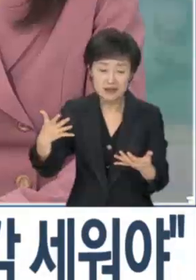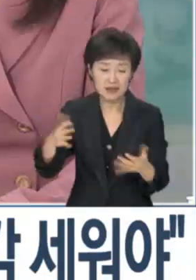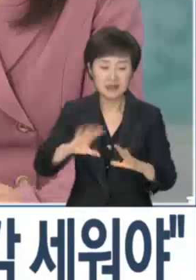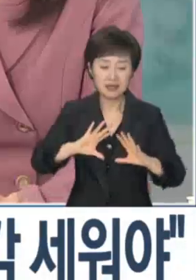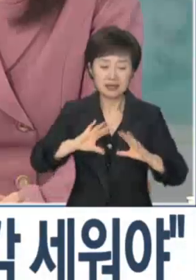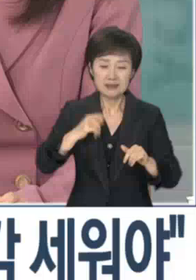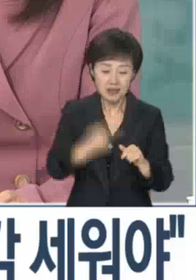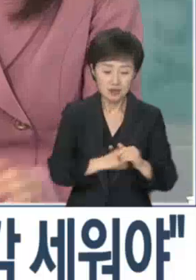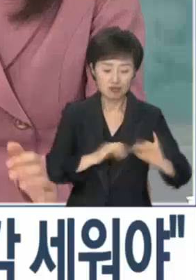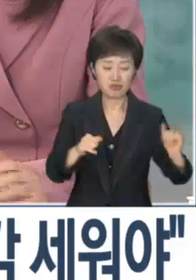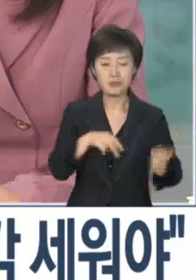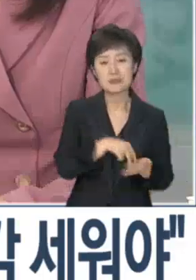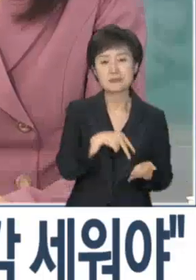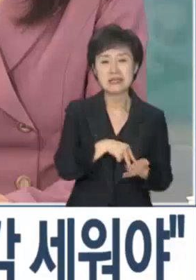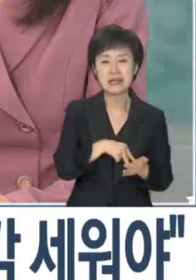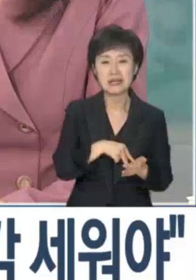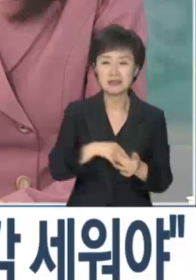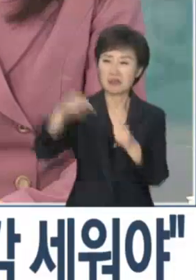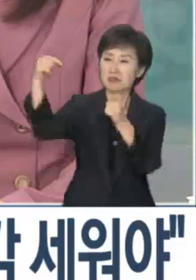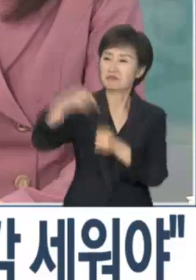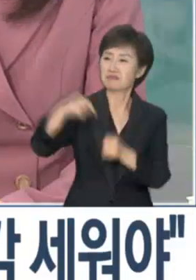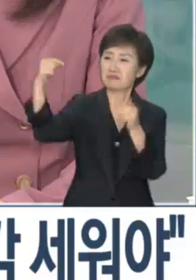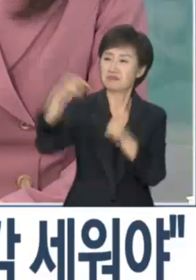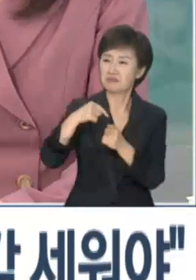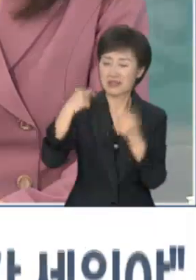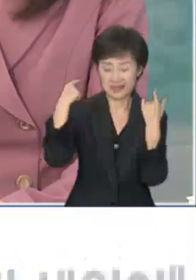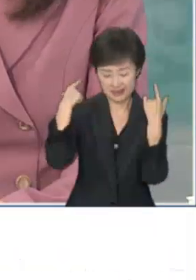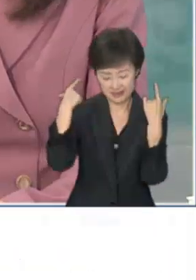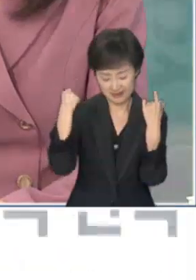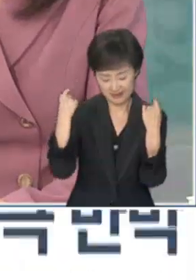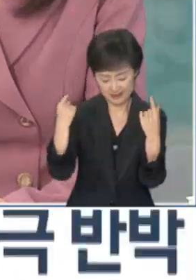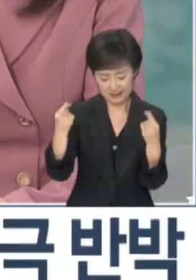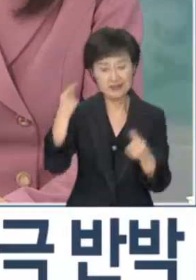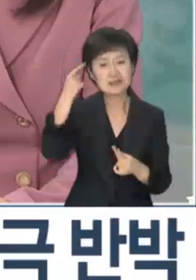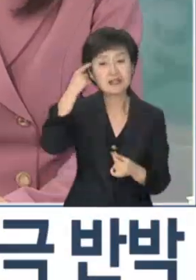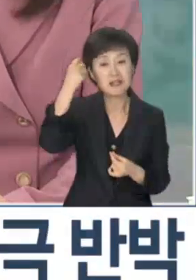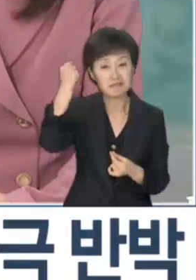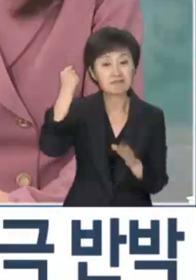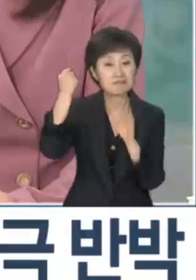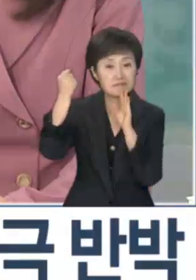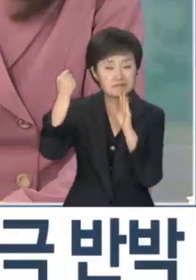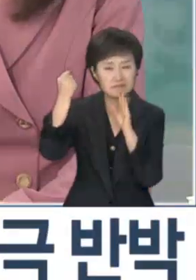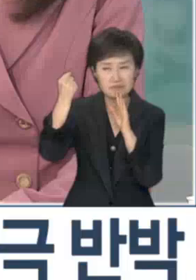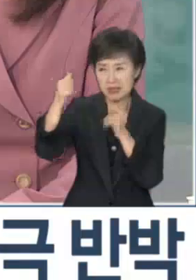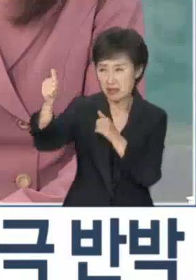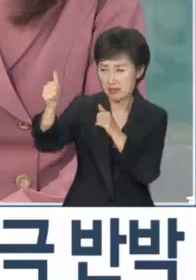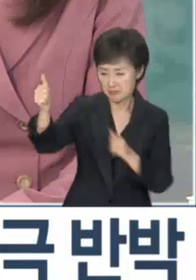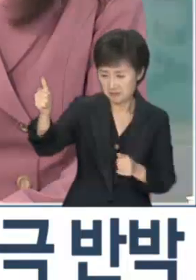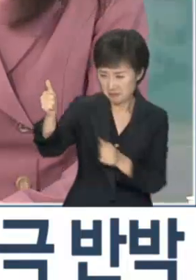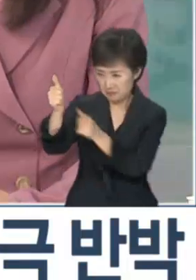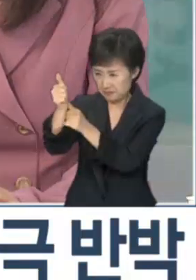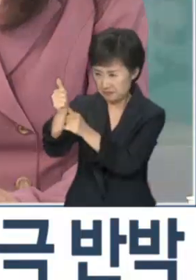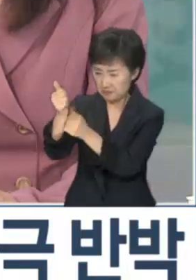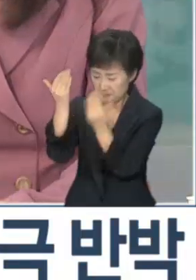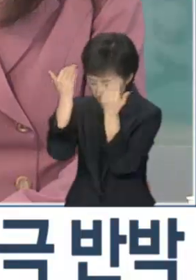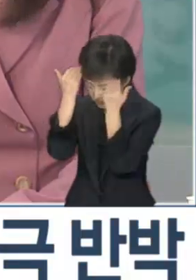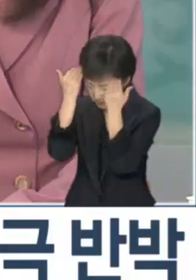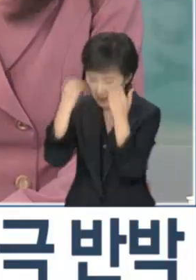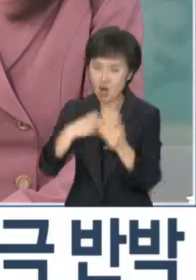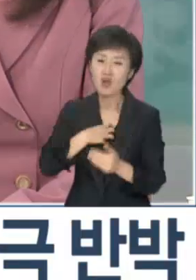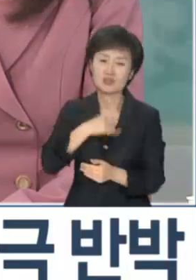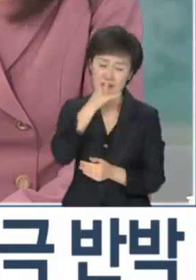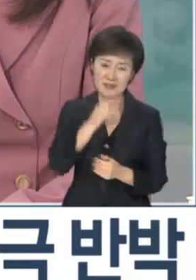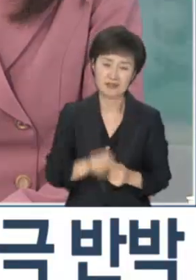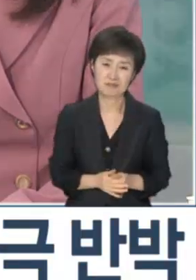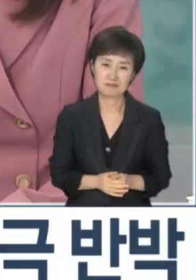보시기에는 당정관계가 수평관계 이런 것보다는 수직적인 관계를 넘어서서 종속적인 관계가 되지 않을까 이런 우려가 훨씬 더 많을